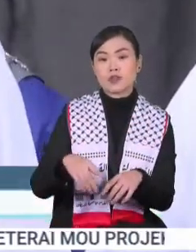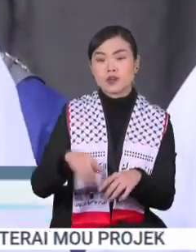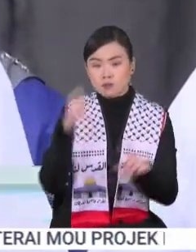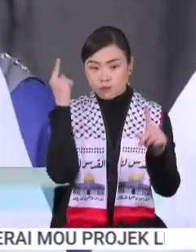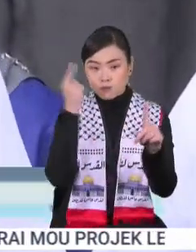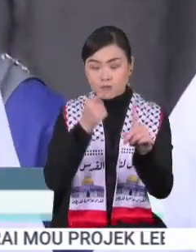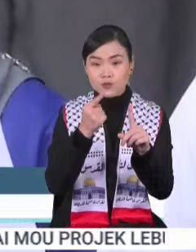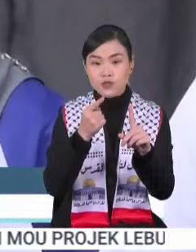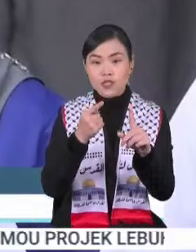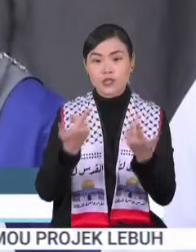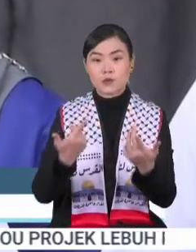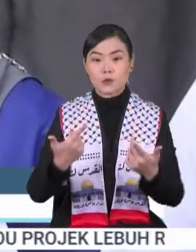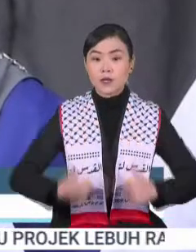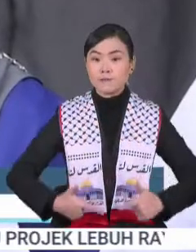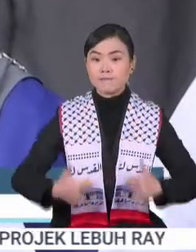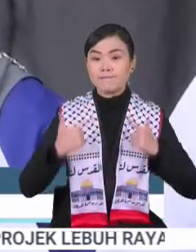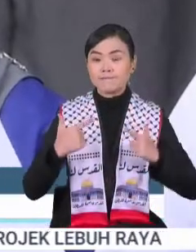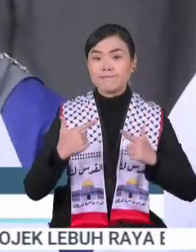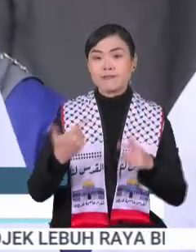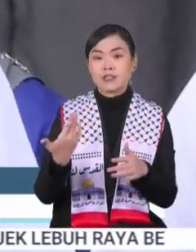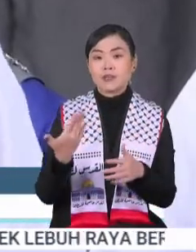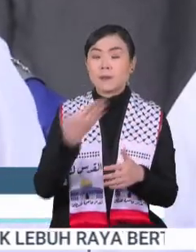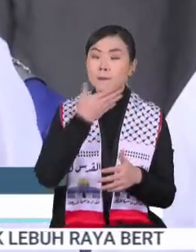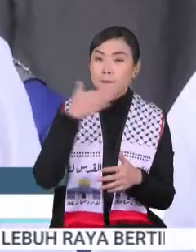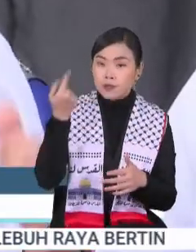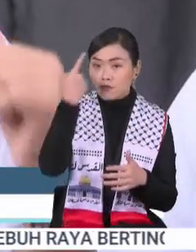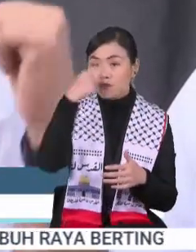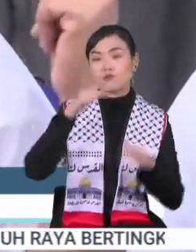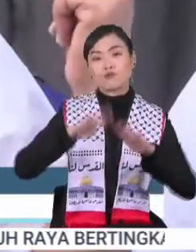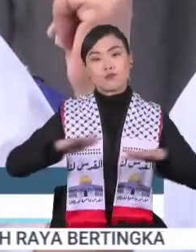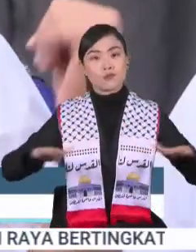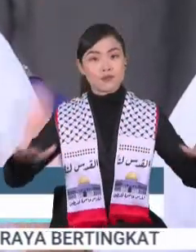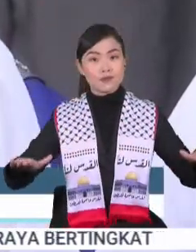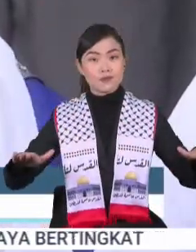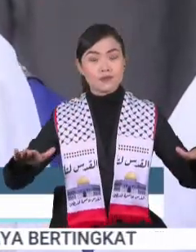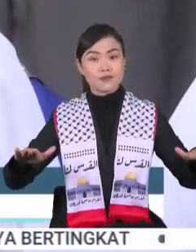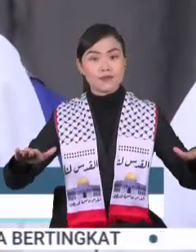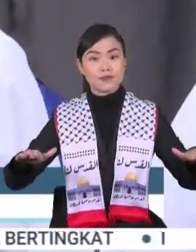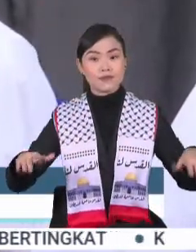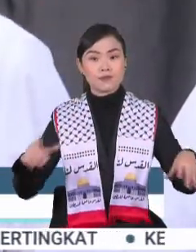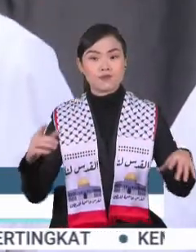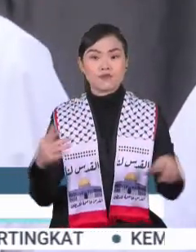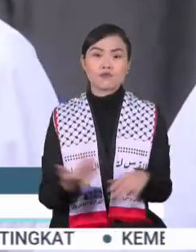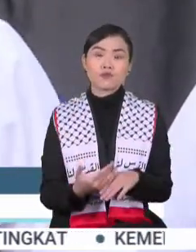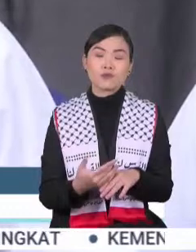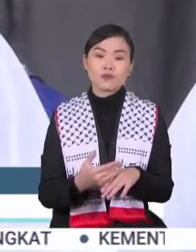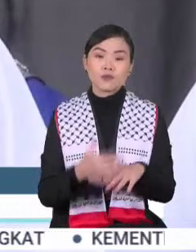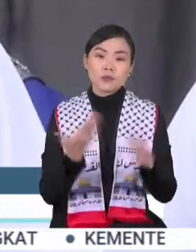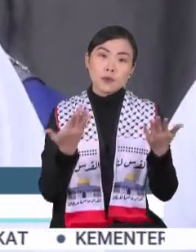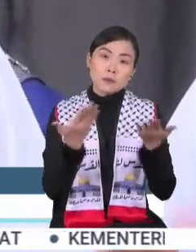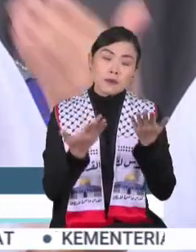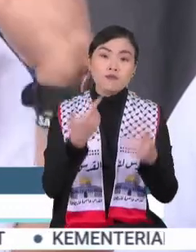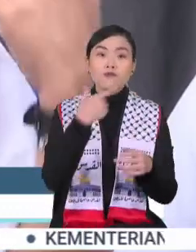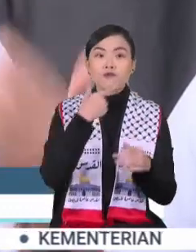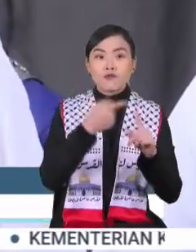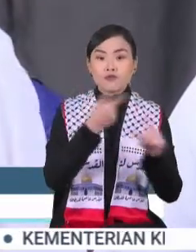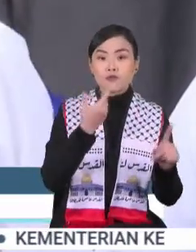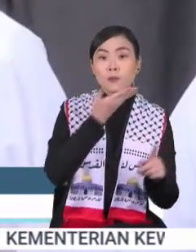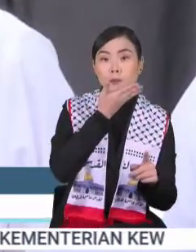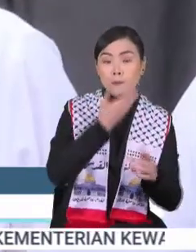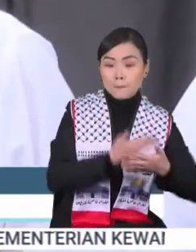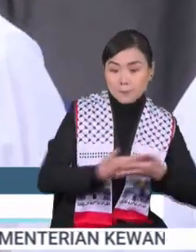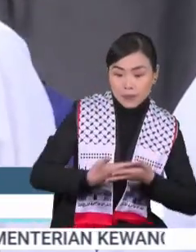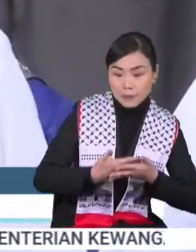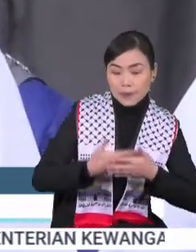memberikan living yang lebih kondusif untuk anak-anak kategori umur daripada baby ada yang